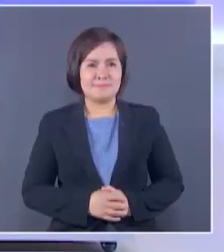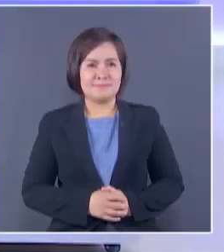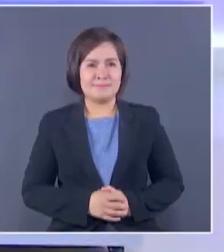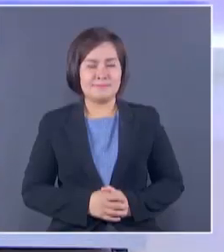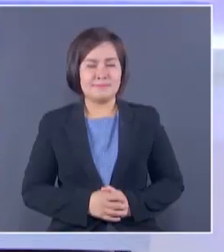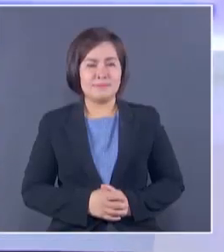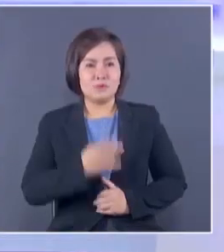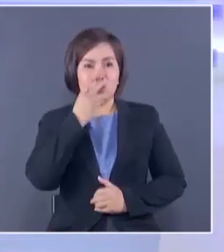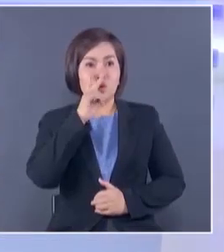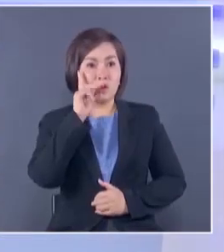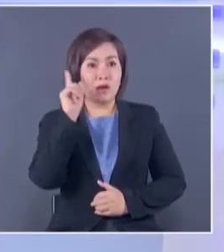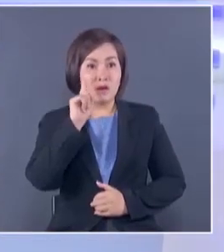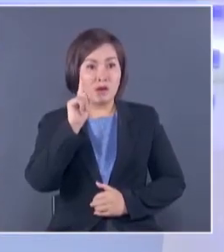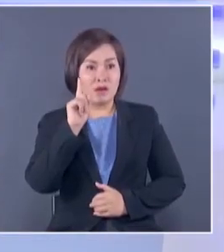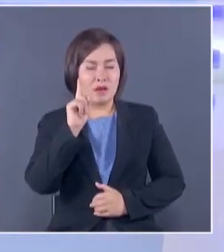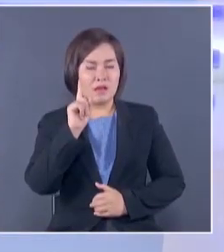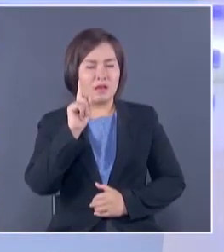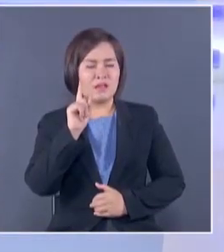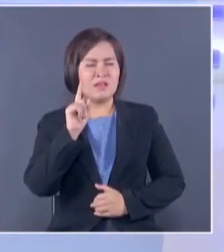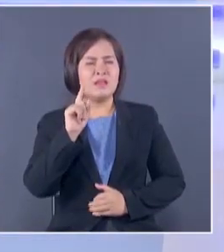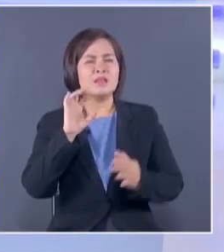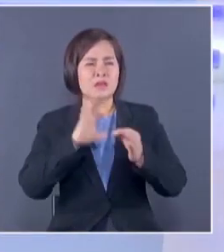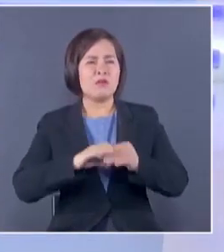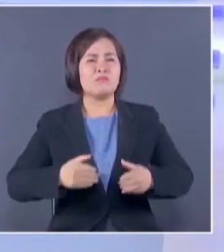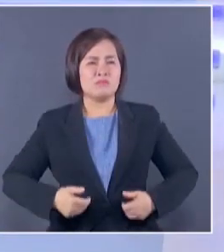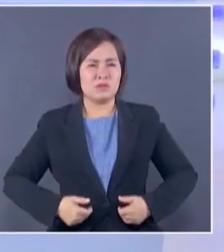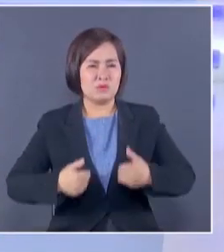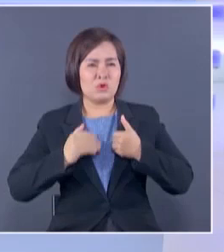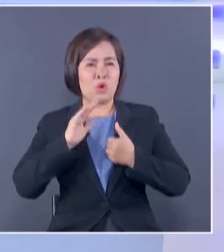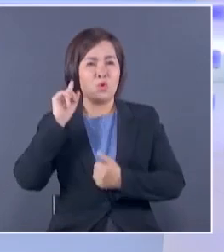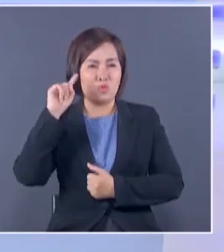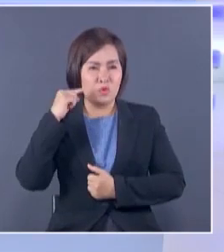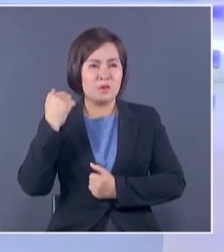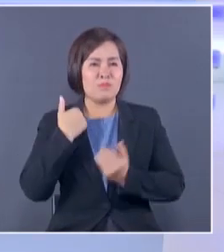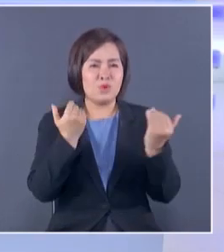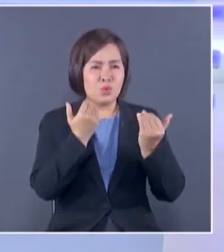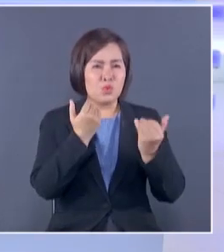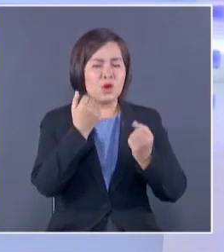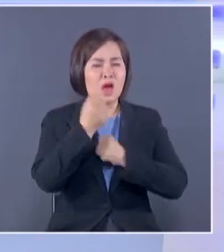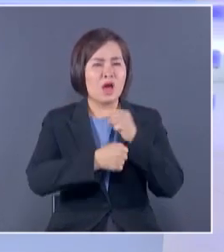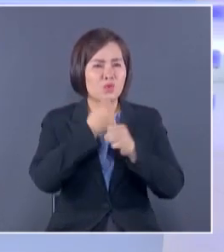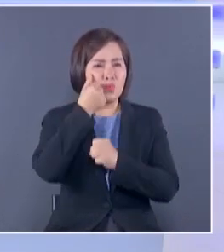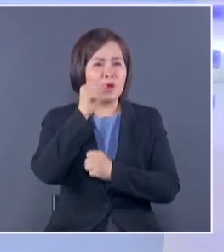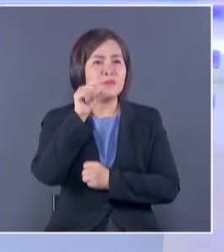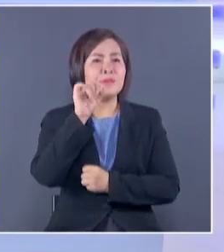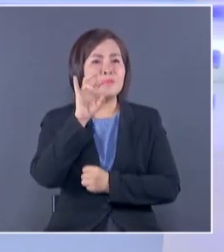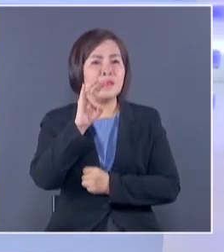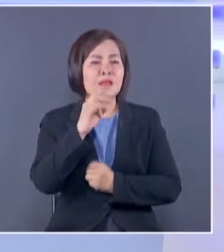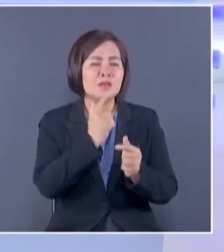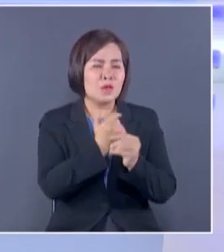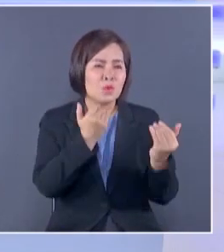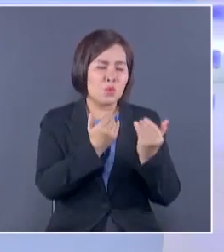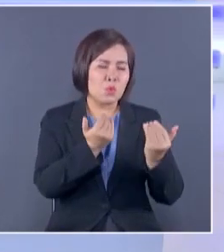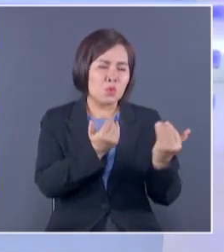ผู้ชมไปดูเรื่องหวาดเสียวครับเสี้ยววินาทีจริงๆนะครับแม่ลูกอ่อนลูกวัย27วันเท่านั้นเองนะครับกำลังนอนโอ้ก็ลูกอยู่เลยลูกหลับไปปรากฏว่าลูก